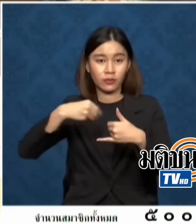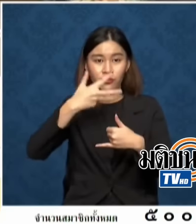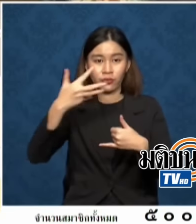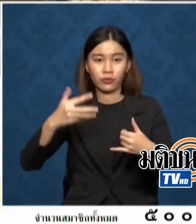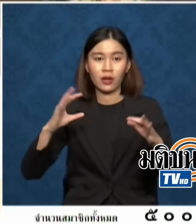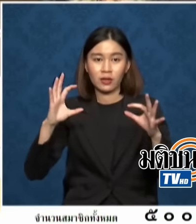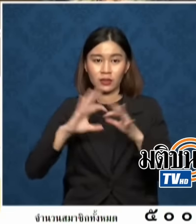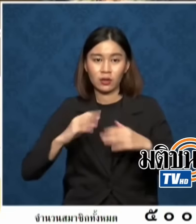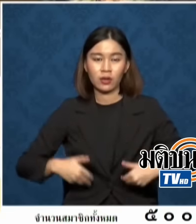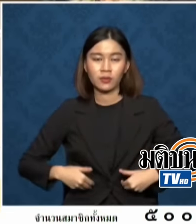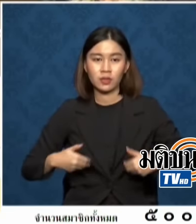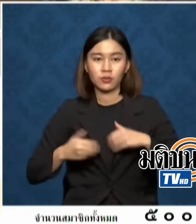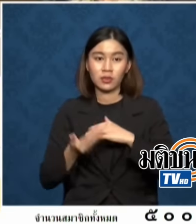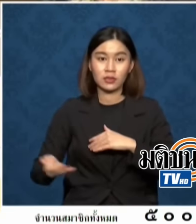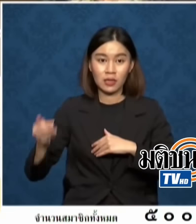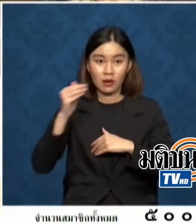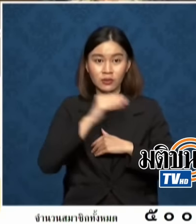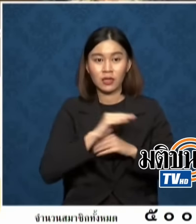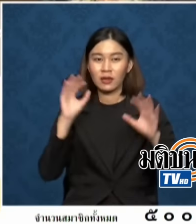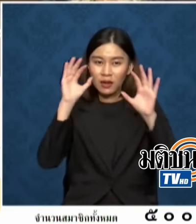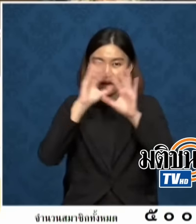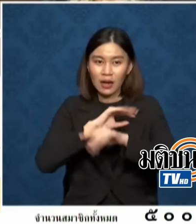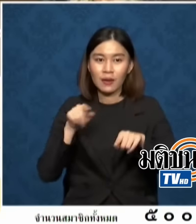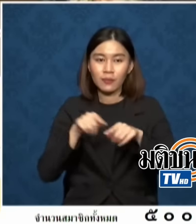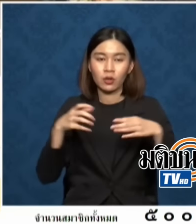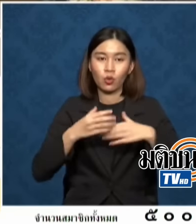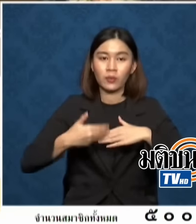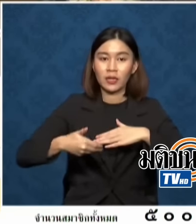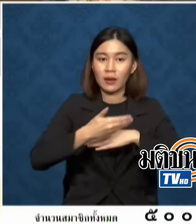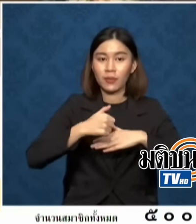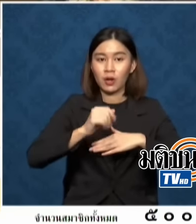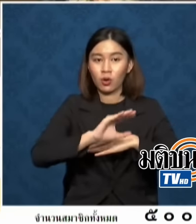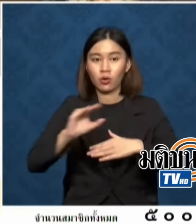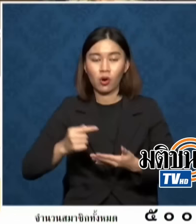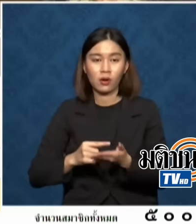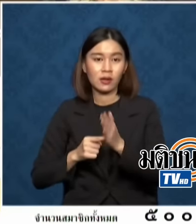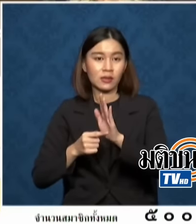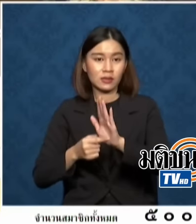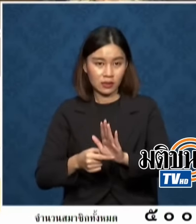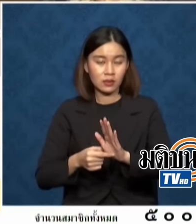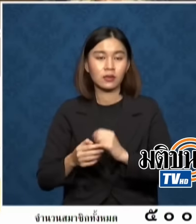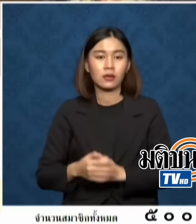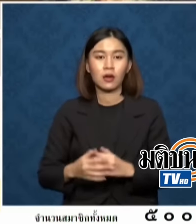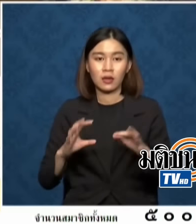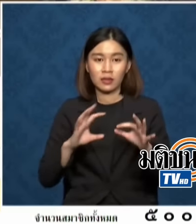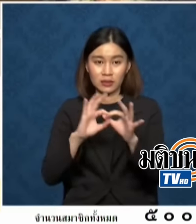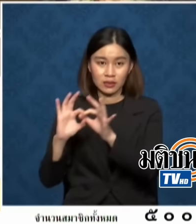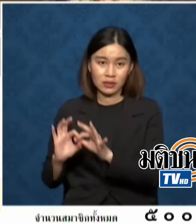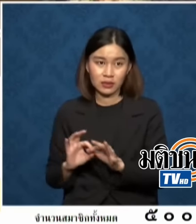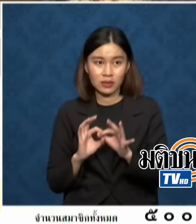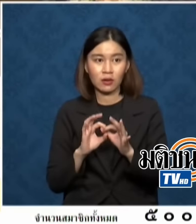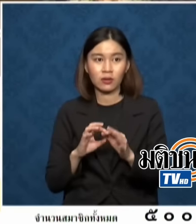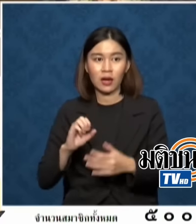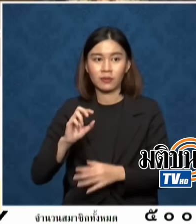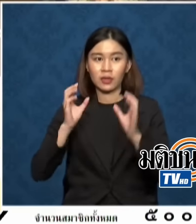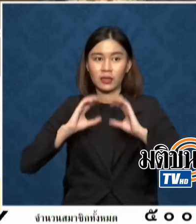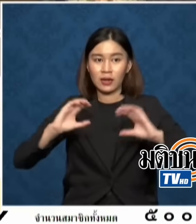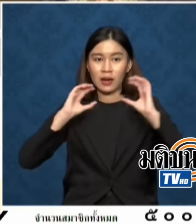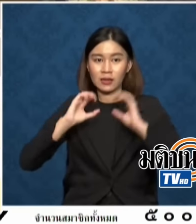ธ์กับเรื่องปากท้องเสมือนกับที่พรรคการเมืองของพวกท่านได้เสนอและสัมพันธ์กับเรื่องรัฐสวัสดิ